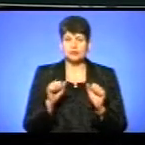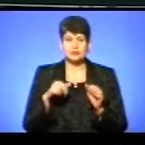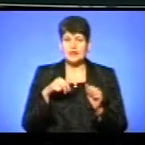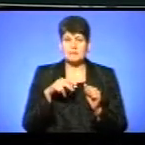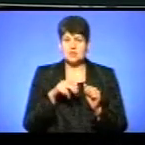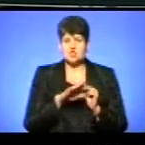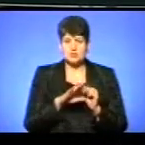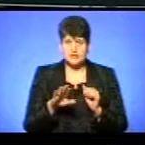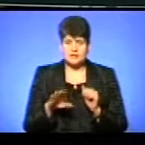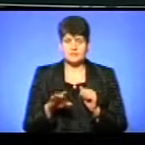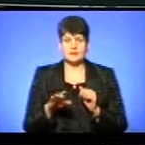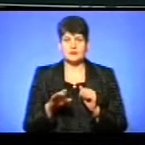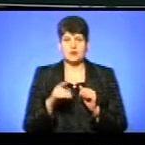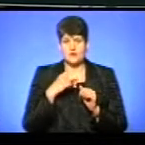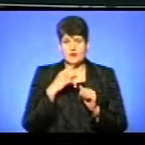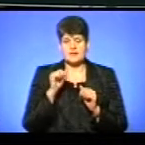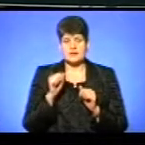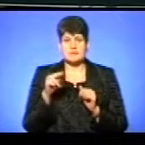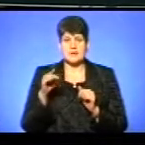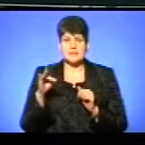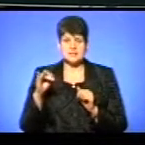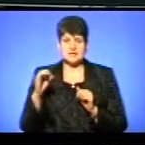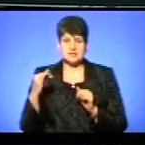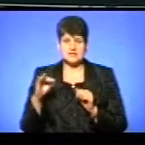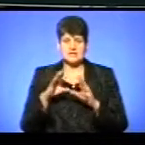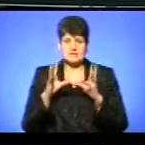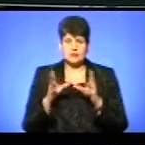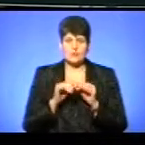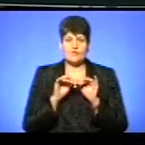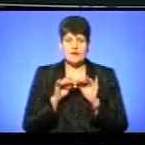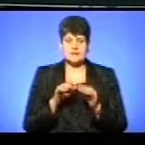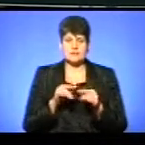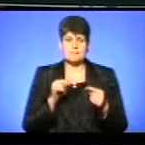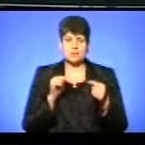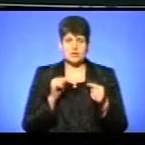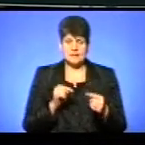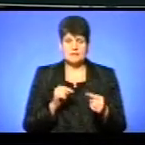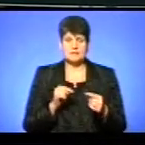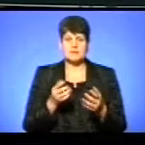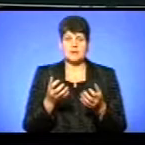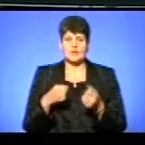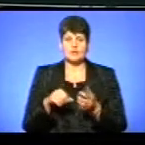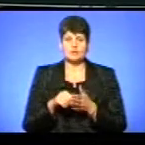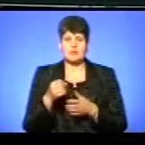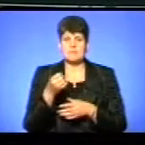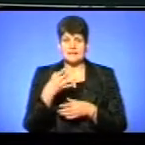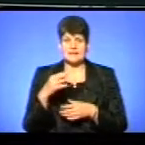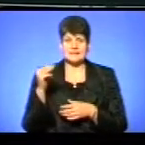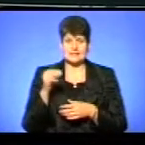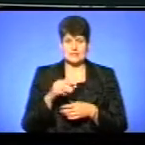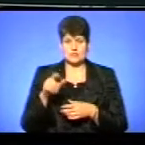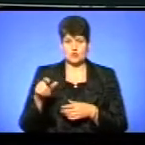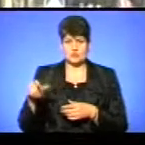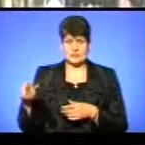не пішли, адже, каже Андрій Присяжний, загалом в акції протесту, за словами Андрія Присяжного, взяли участь 15 тисяч осіб.